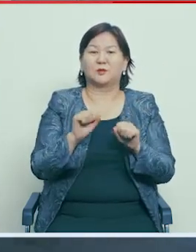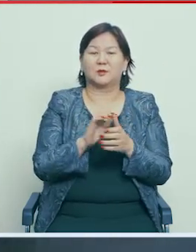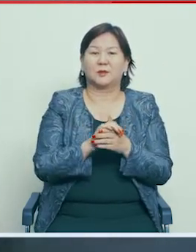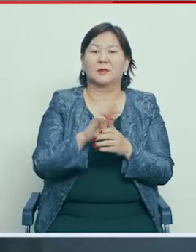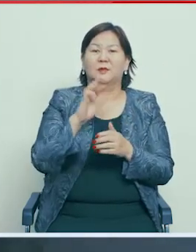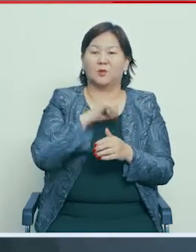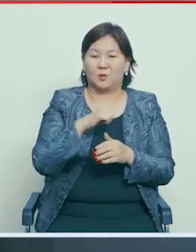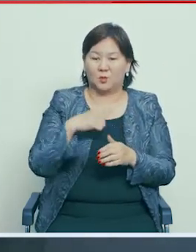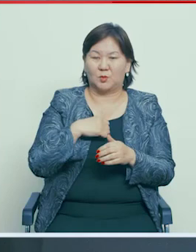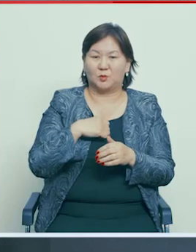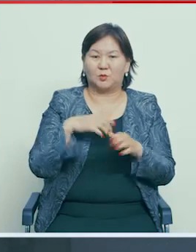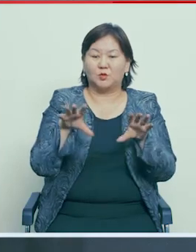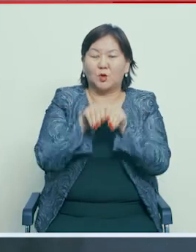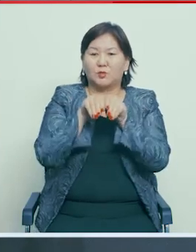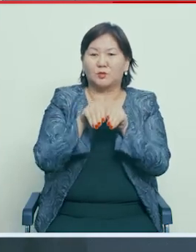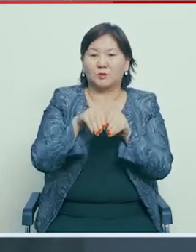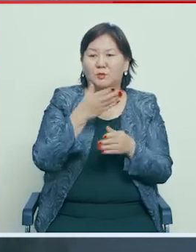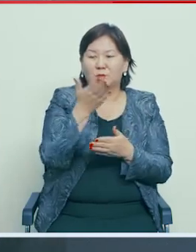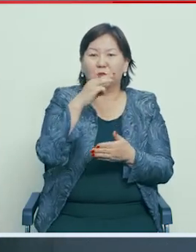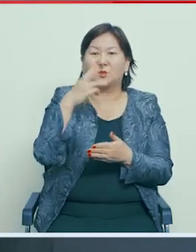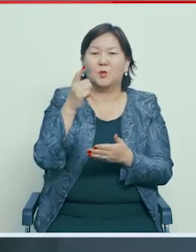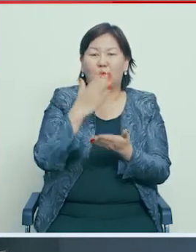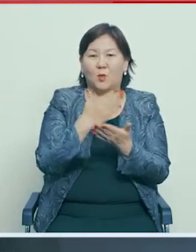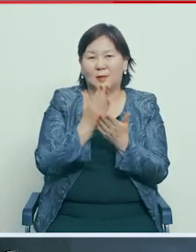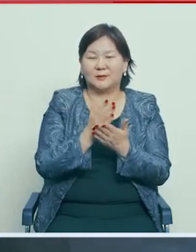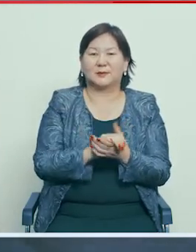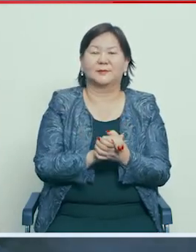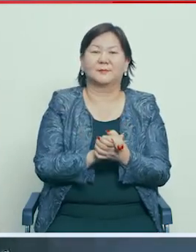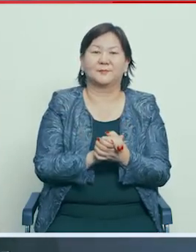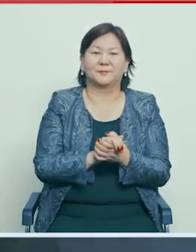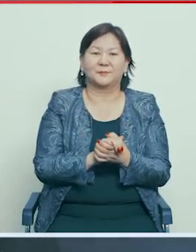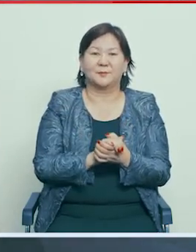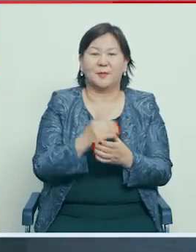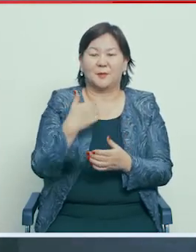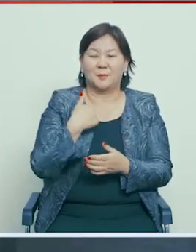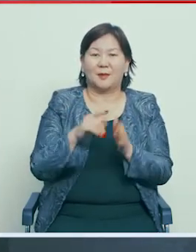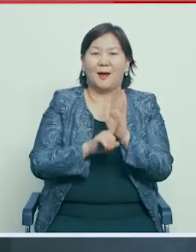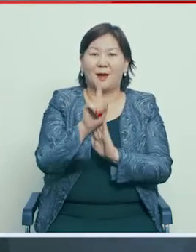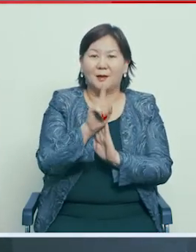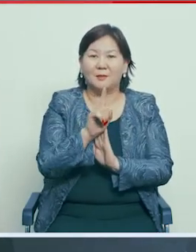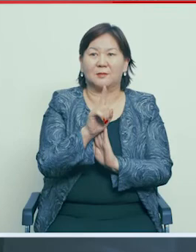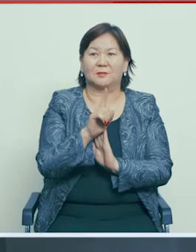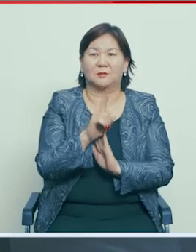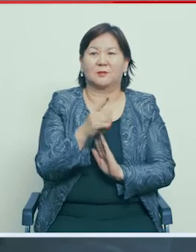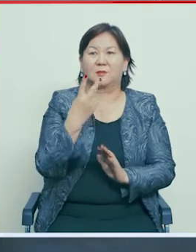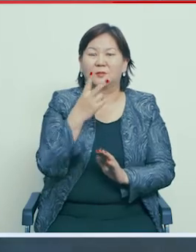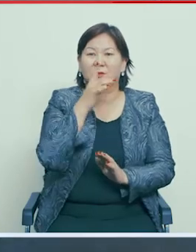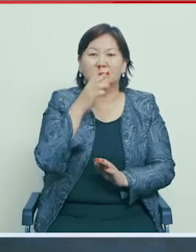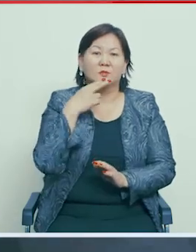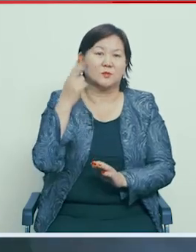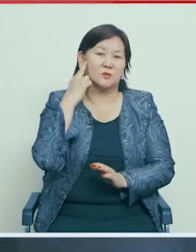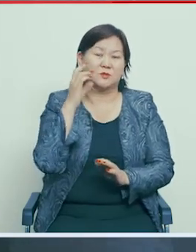Яг одоо би өөрийнхөө түүхийг товчхон та нартай хуваалцъя гэж бодож байна. Би анх 2 настайдаа сонсголын бэрхшээлтэй